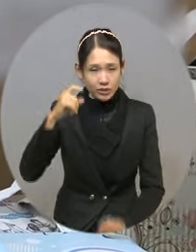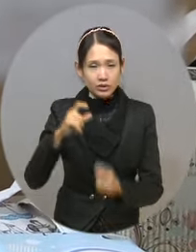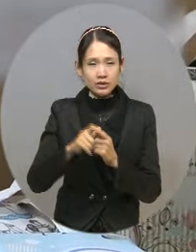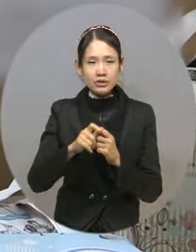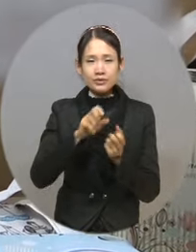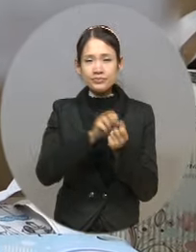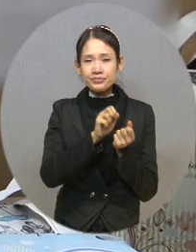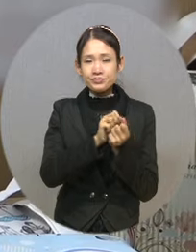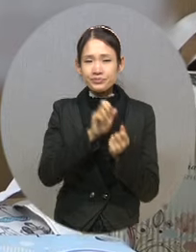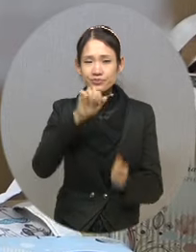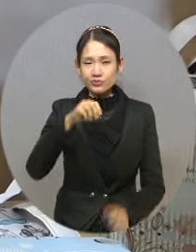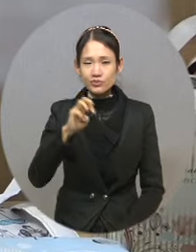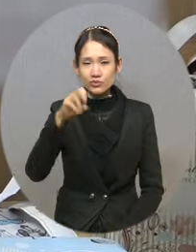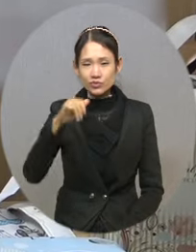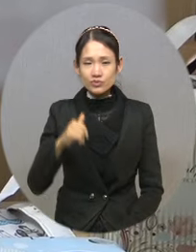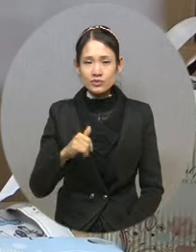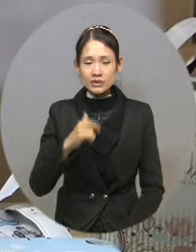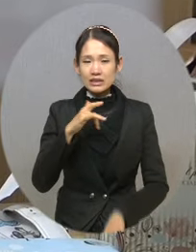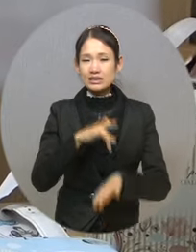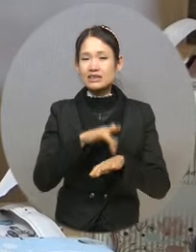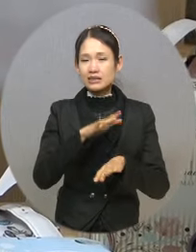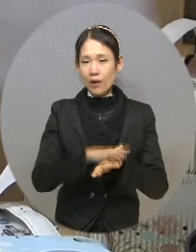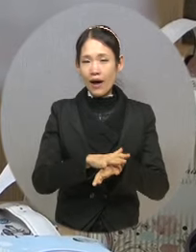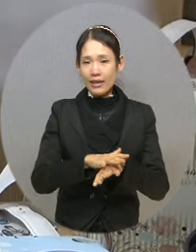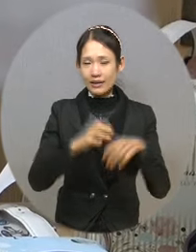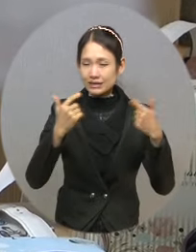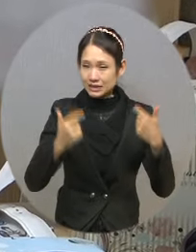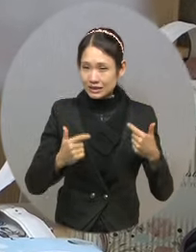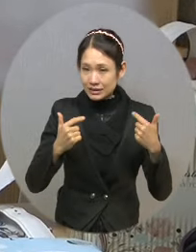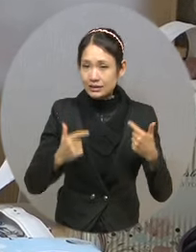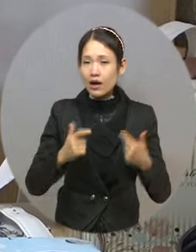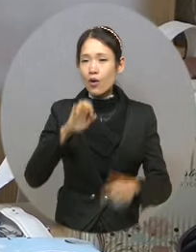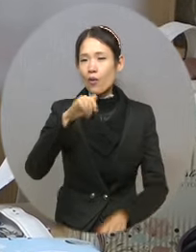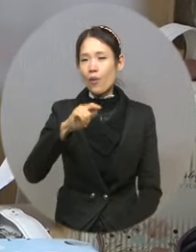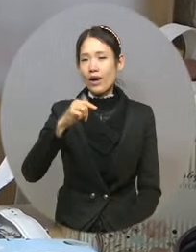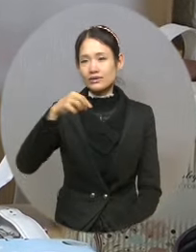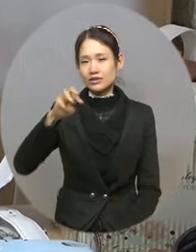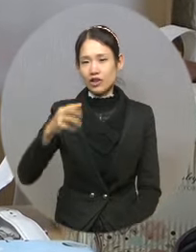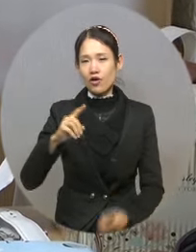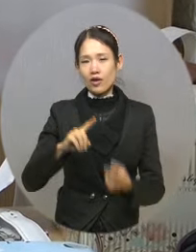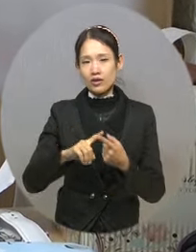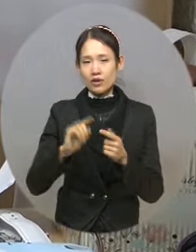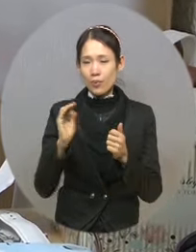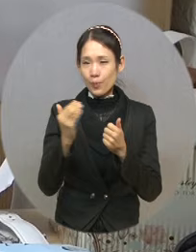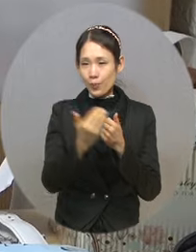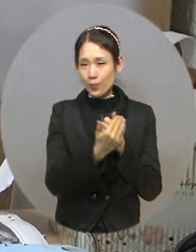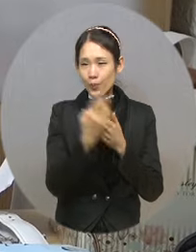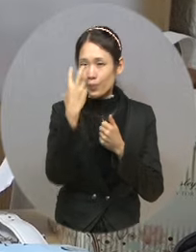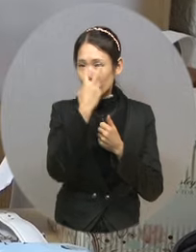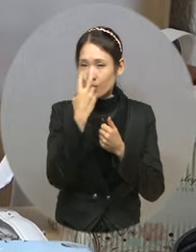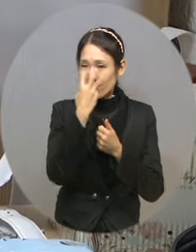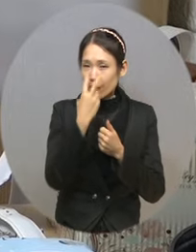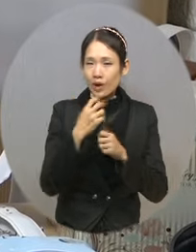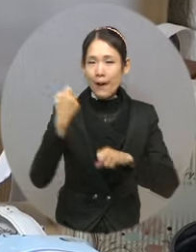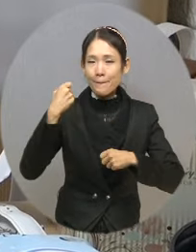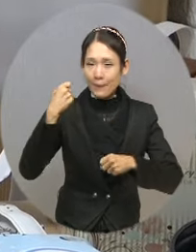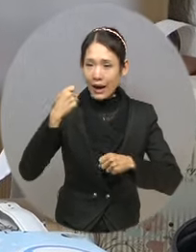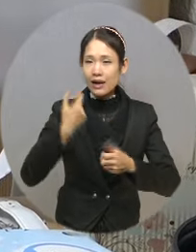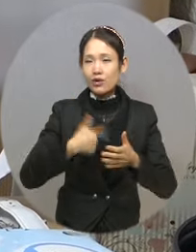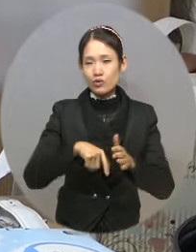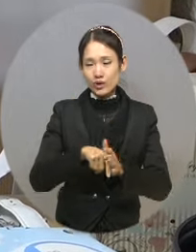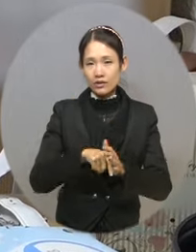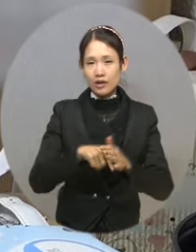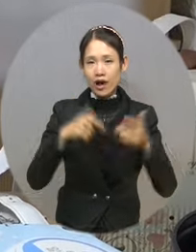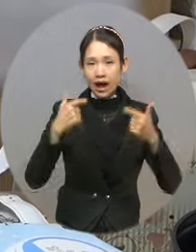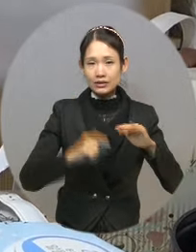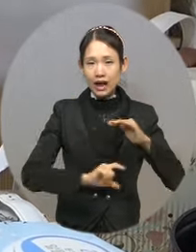관절이나 뭐 이런 게. 그래서 항상 습관적으로 좀 관절에 대한 보호, 뭐 발에 대한 어떤 보호 그런 부분에서 항상